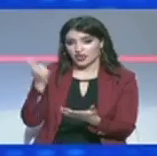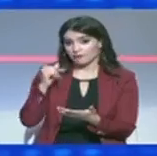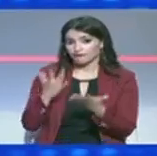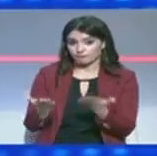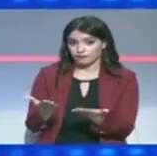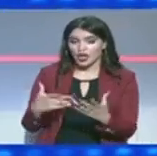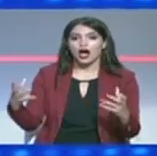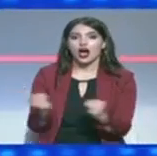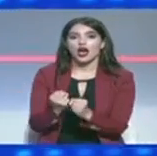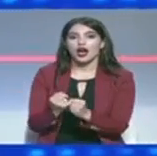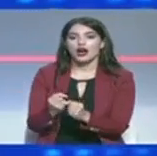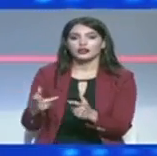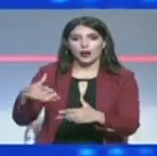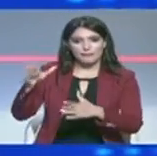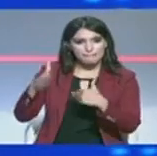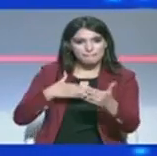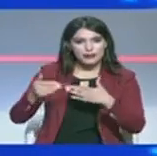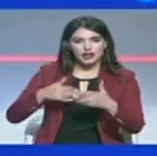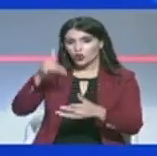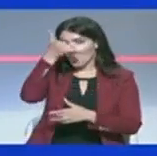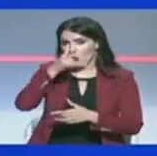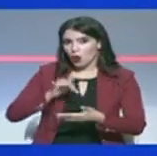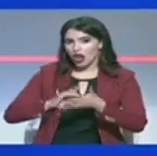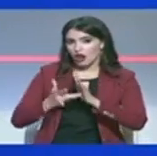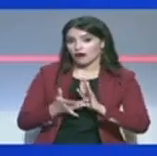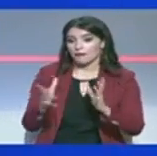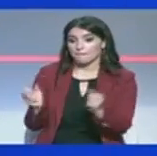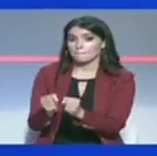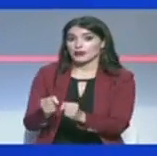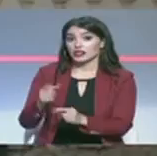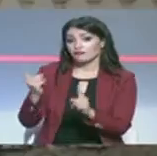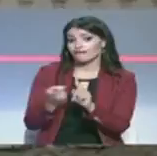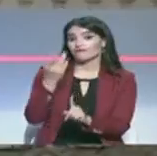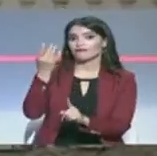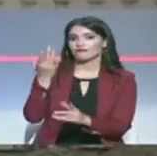حجزت كميات من القطع الأثرية والأحجار الكريمة النادرة.